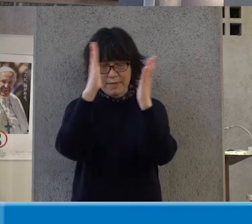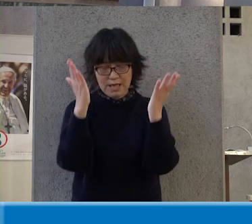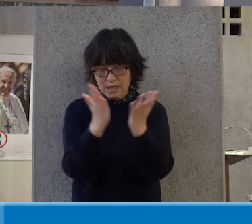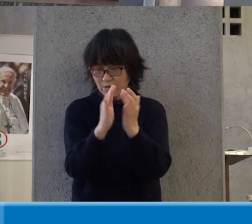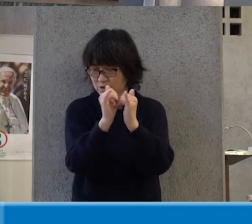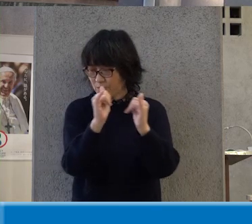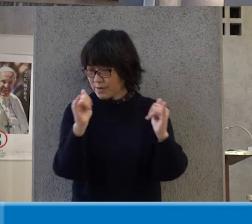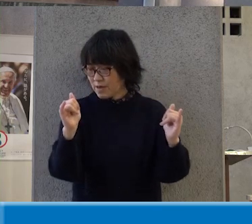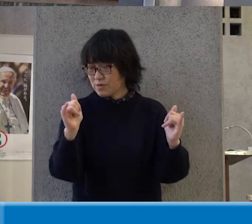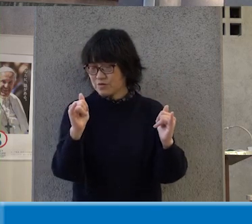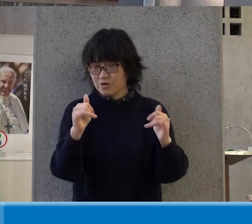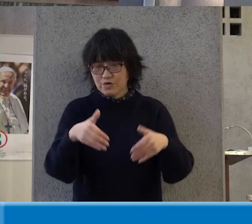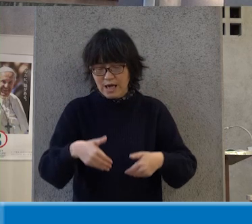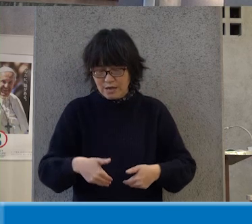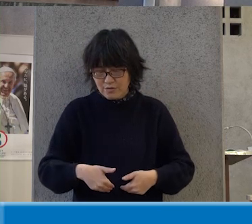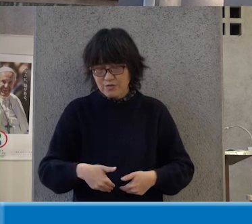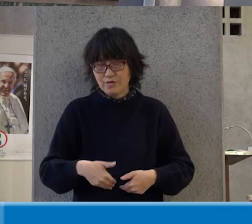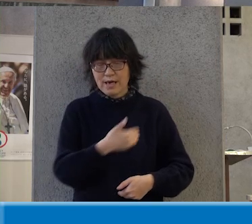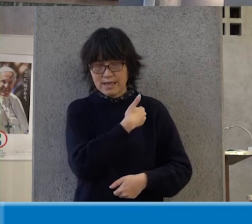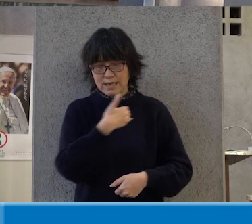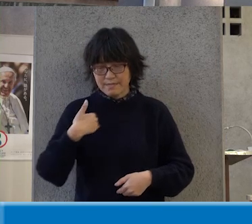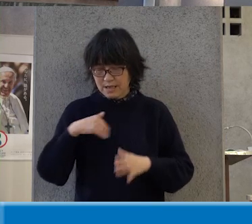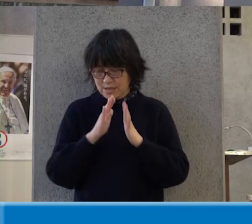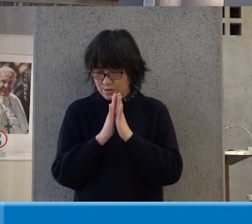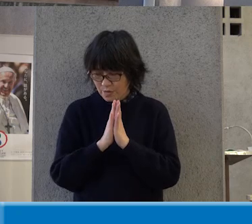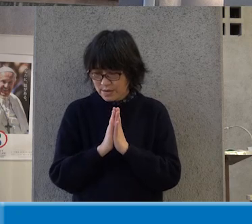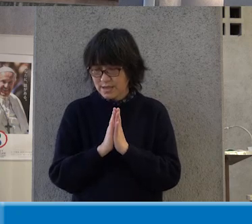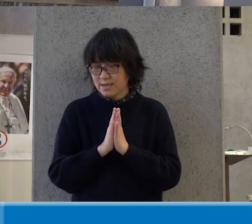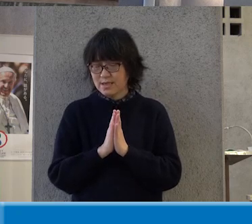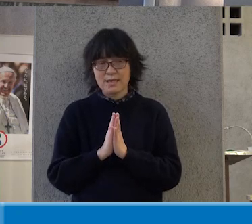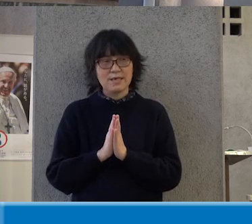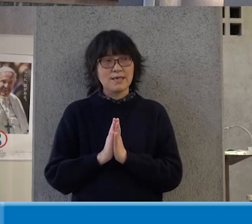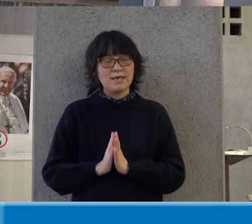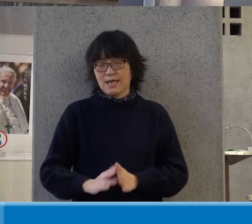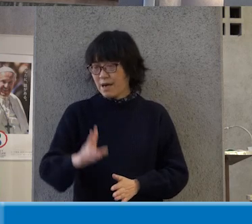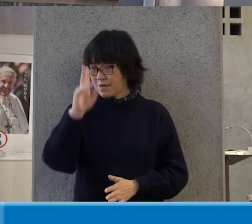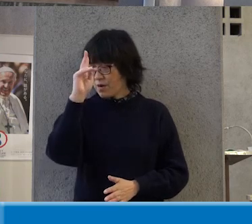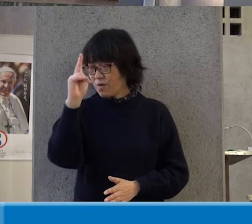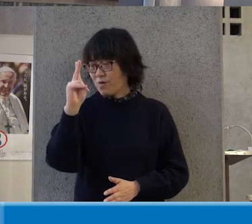すべての人に使えることができますように。